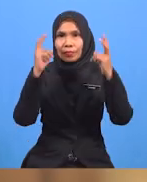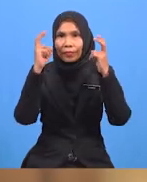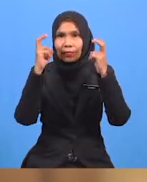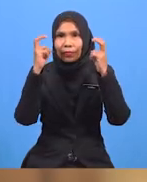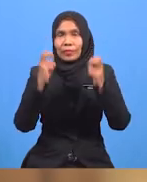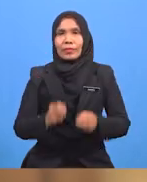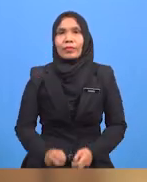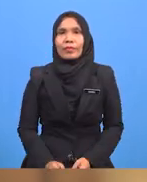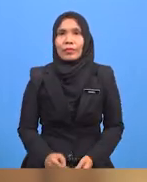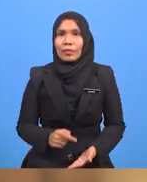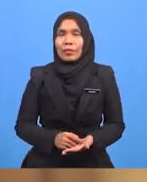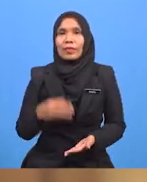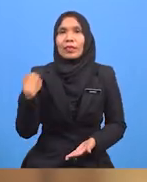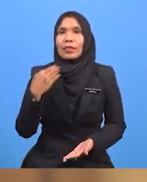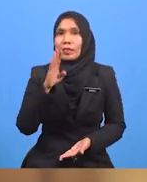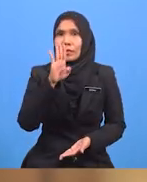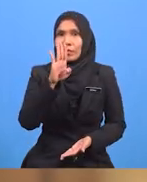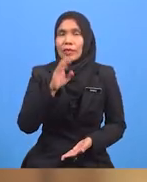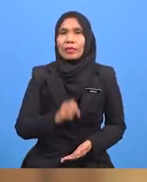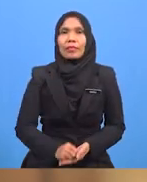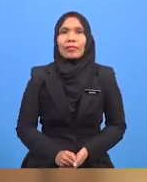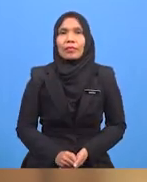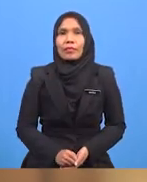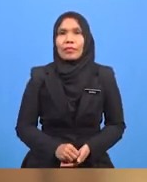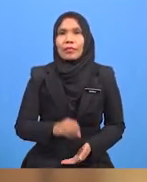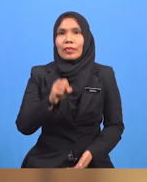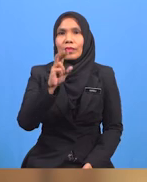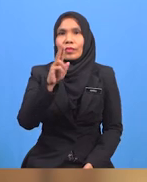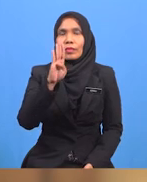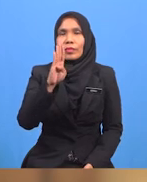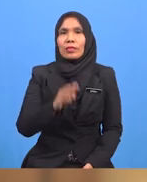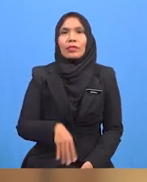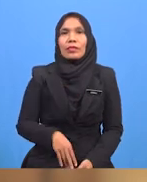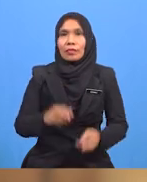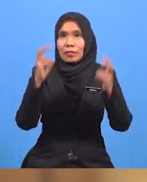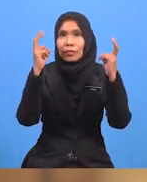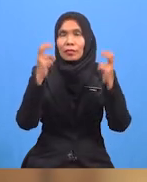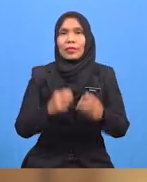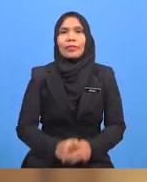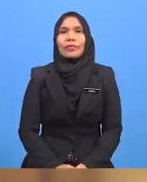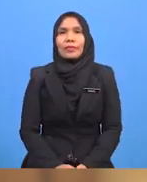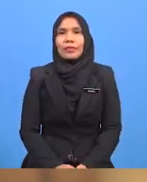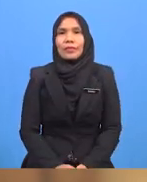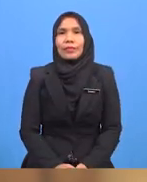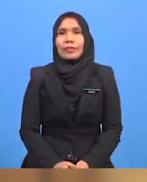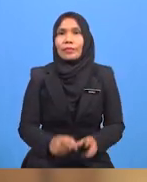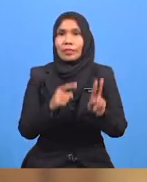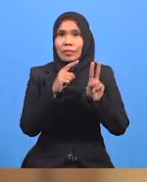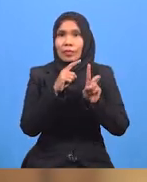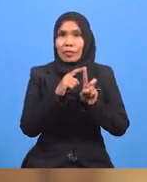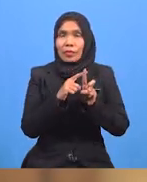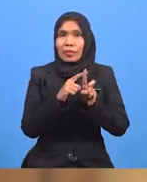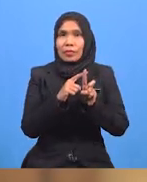segitiga mempunyai empat subtopik pertama ialah petua sinus kedua ialah petua cosinus